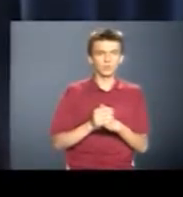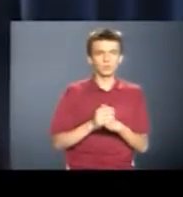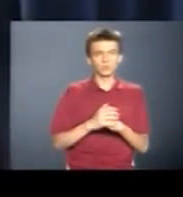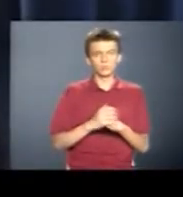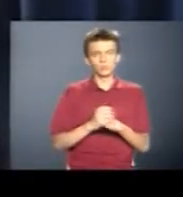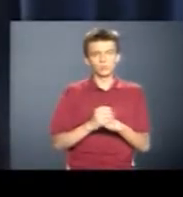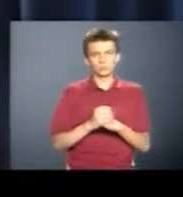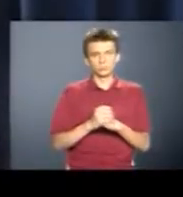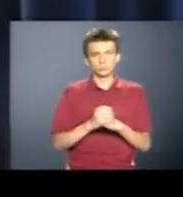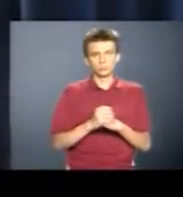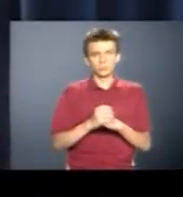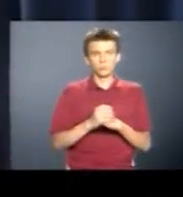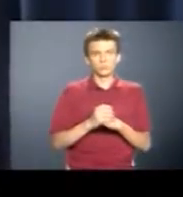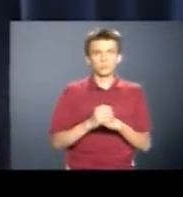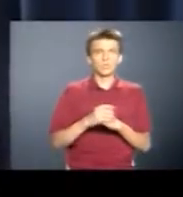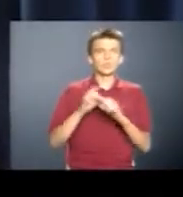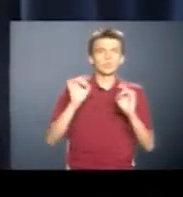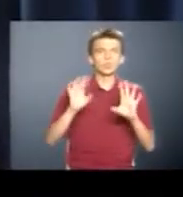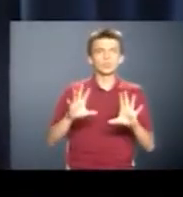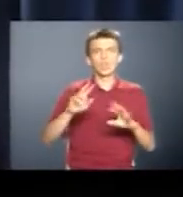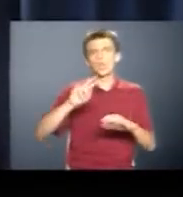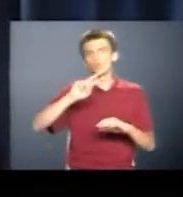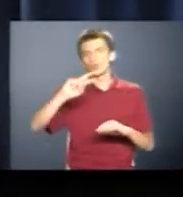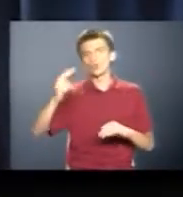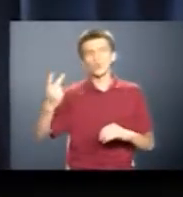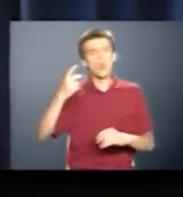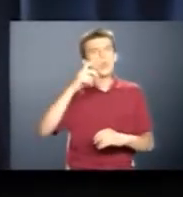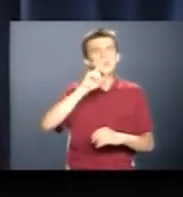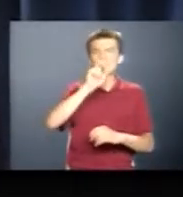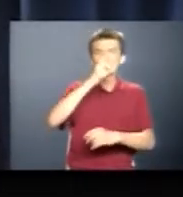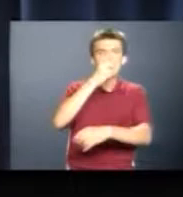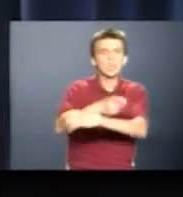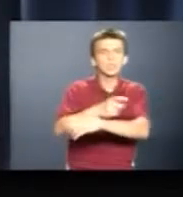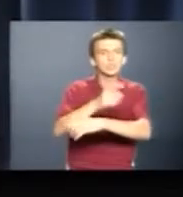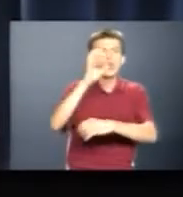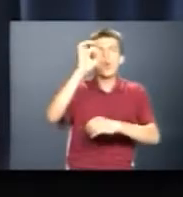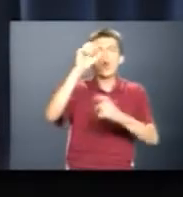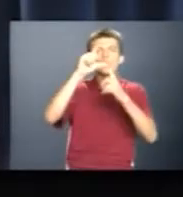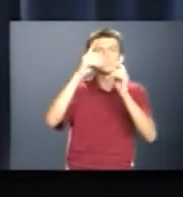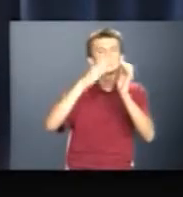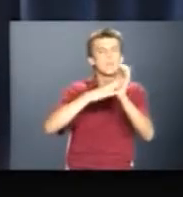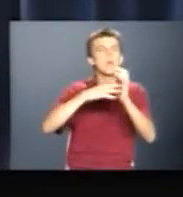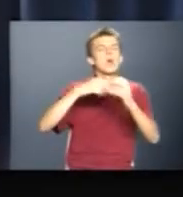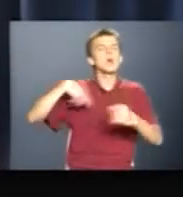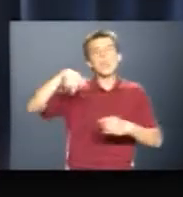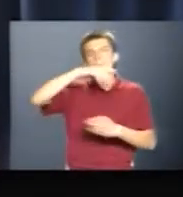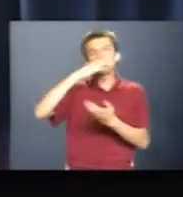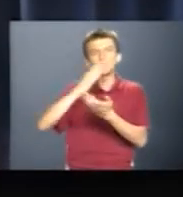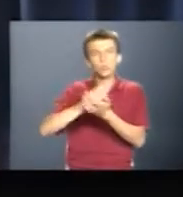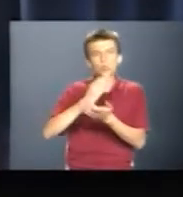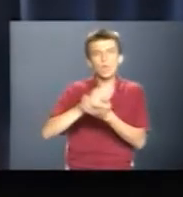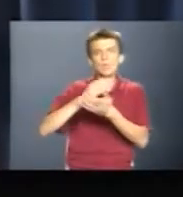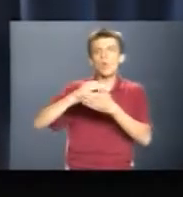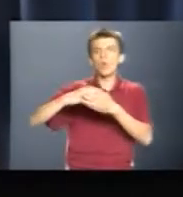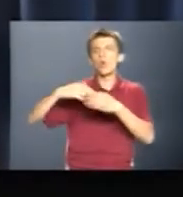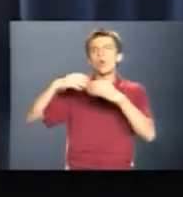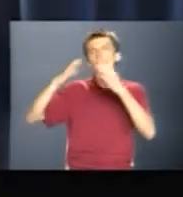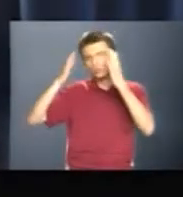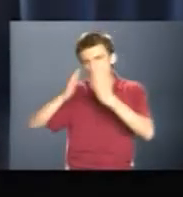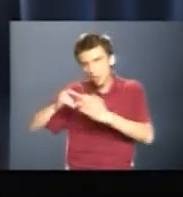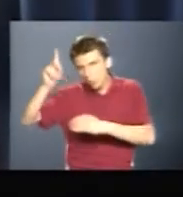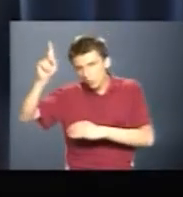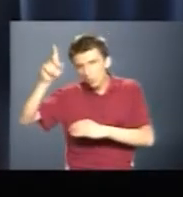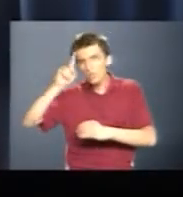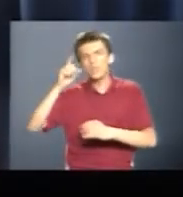liyabudu Allaha mukhlisina lahu ddin." Ništa im drugo nije naređeno, nego da Allahu odani budu i da njemu